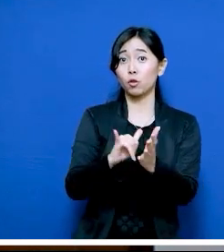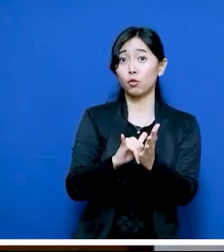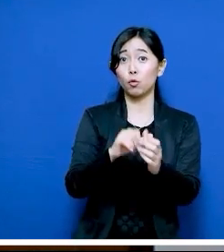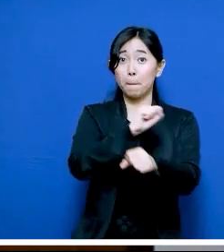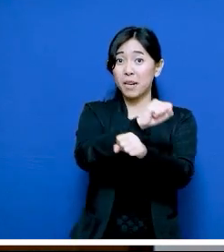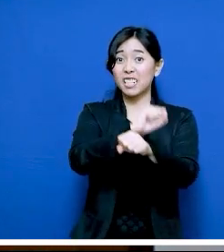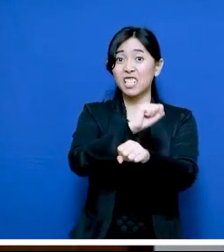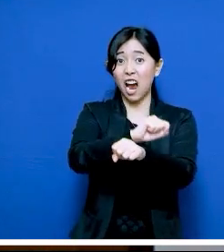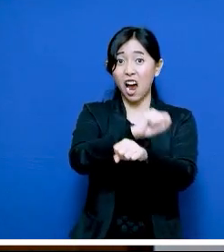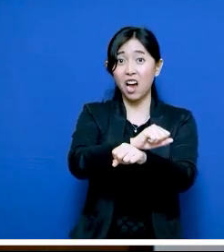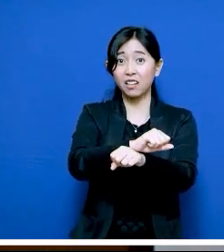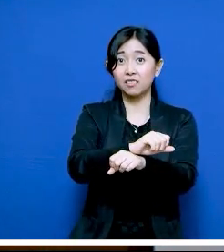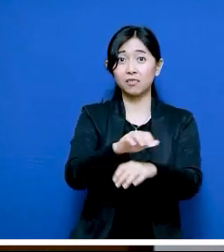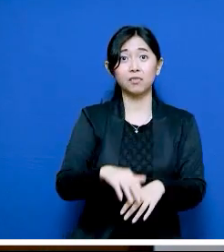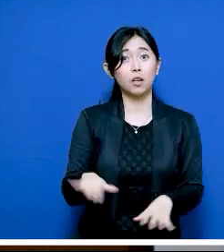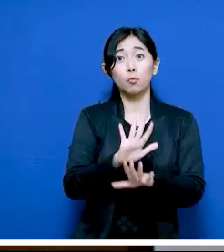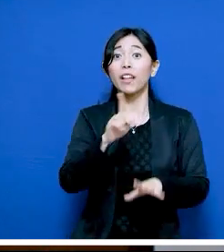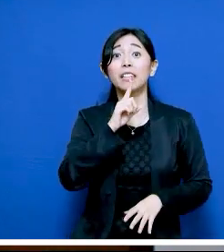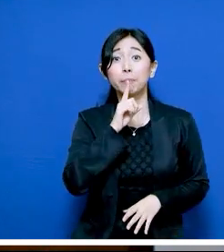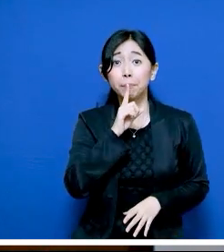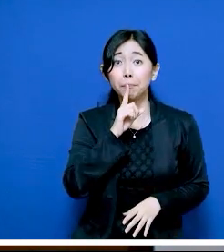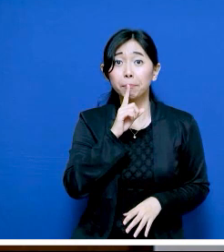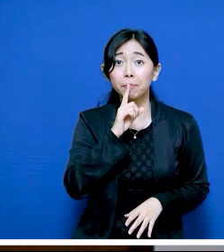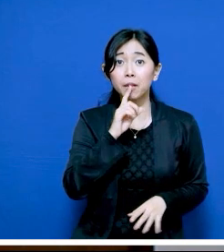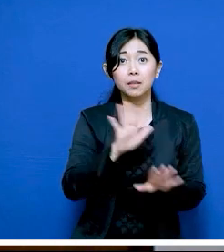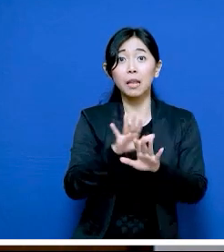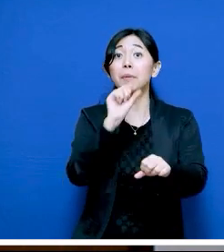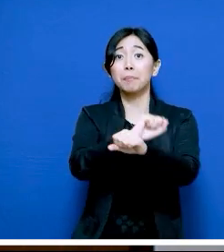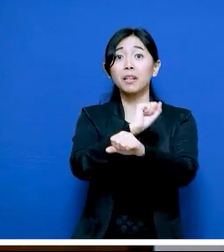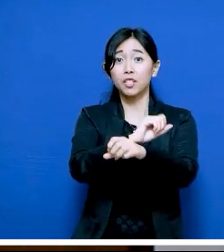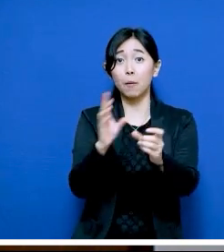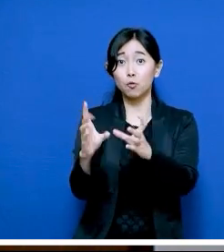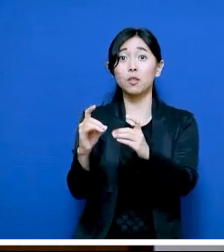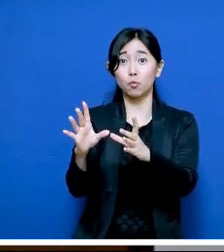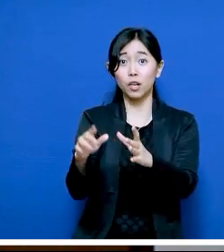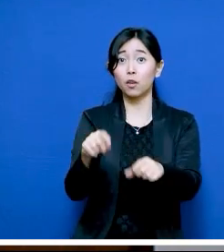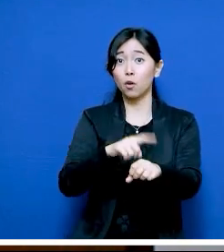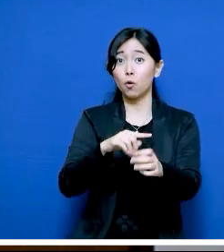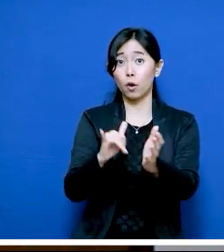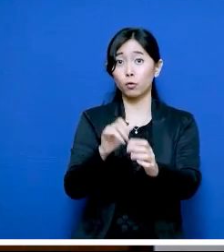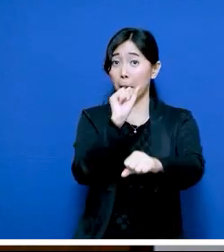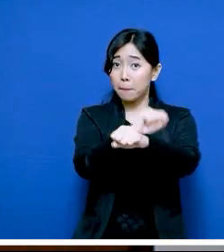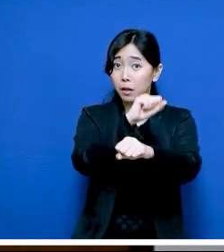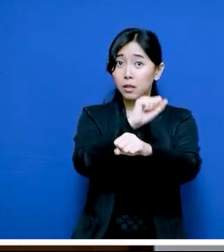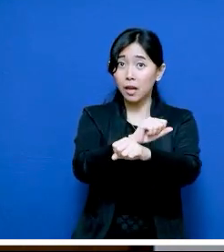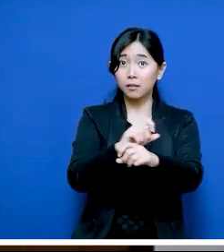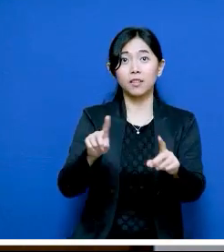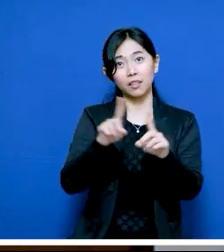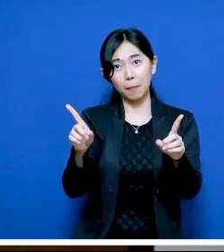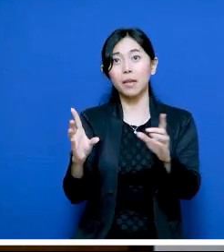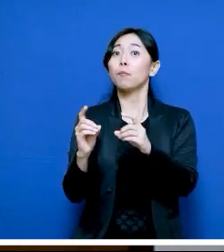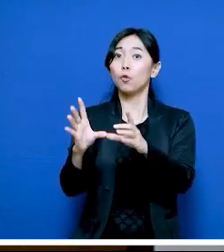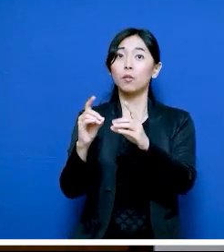sedang diam dan tidak melakukan apa-apa. Tapi bagaimana murid-murid yang dipanggilnya